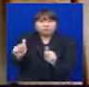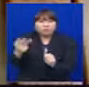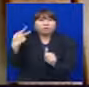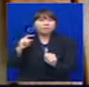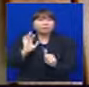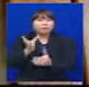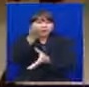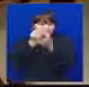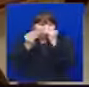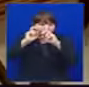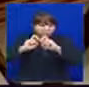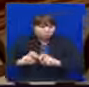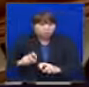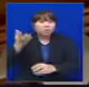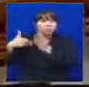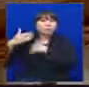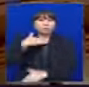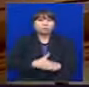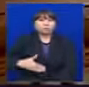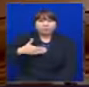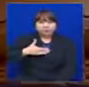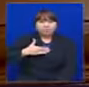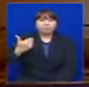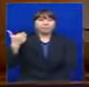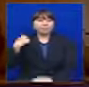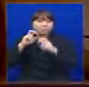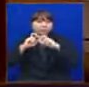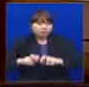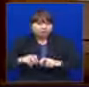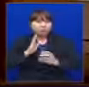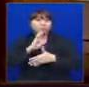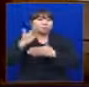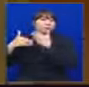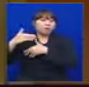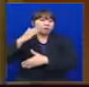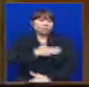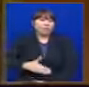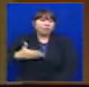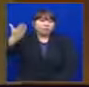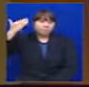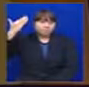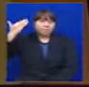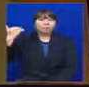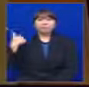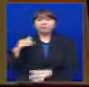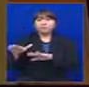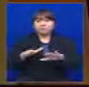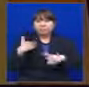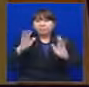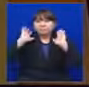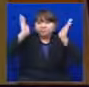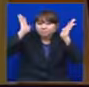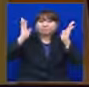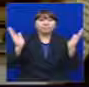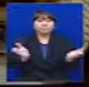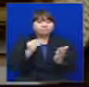ชน์แก่การศึกษาค้นคว้าด้านประวัติสุขภาพรวมถึงการวิจัยในด้านประวัติสุขภาพที่ผ่านมาพร้อมๆกับการมีการประชาสัมพันธ์สร้